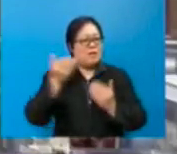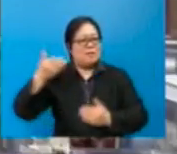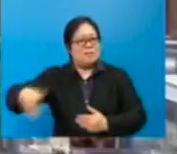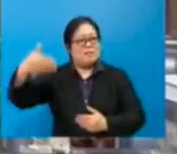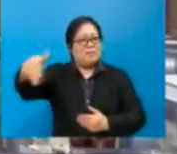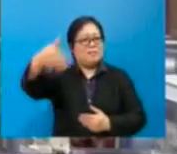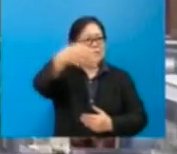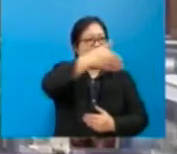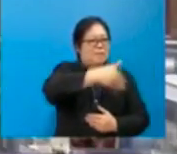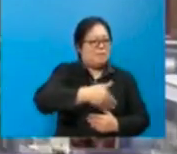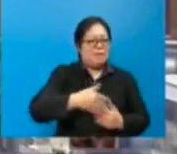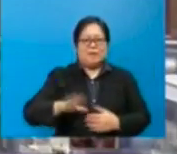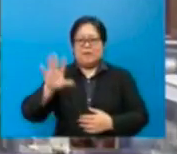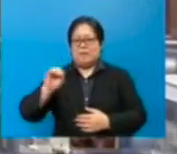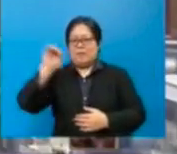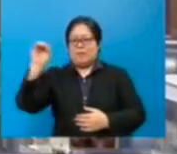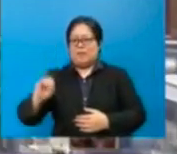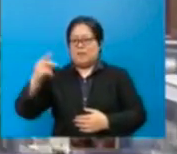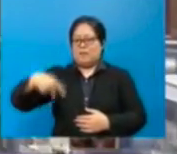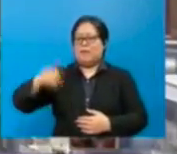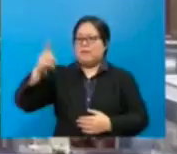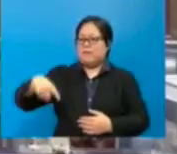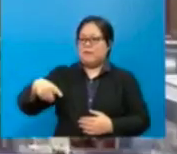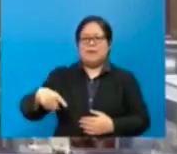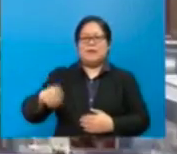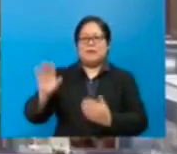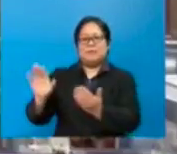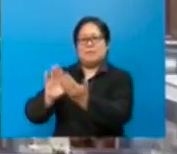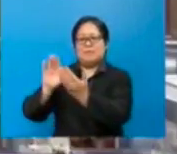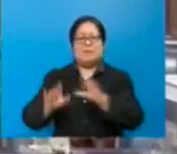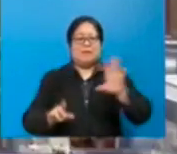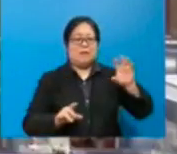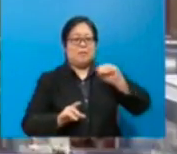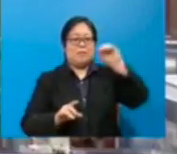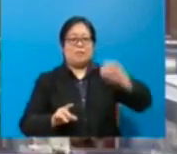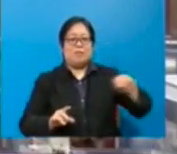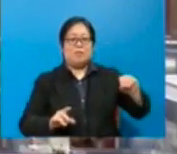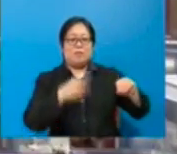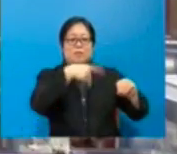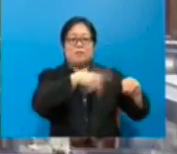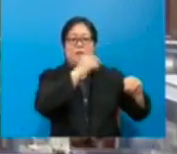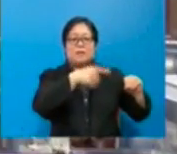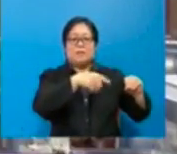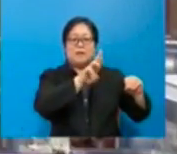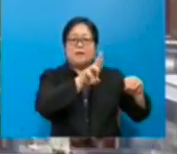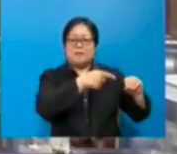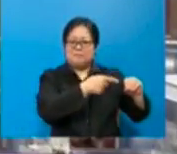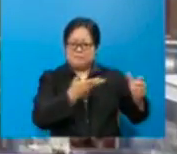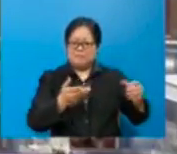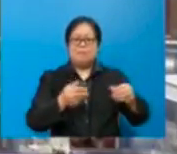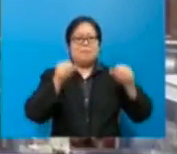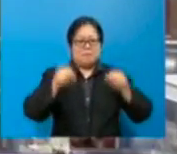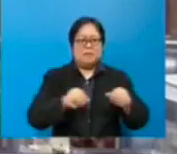penggiliran 50% PDP bersemuka dan 50% PDPR.